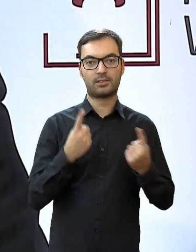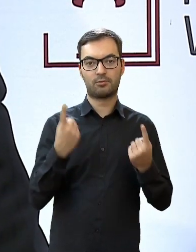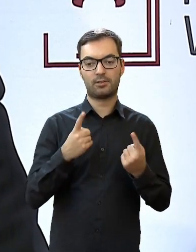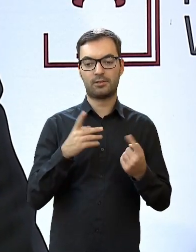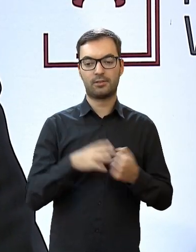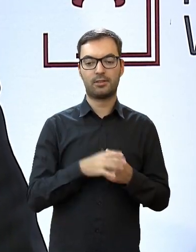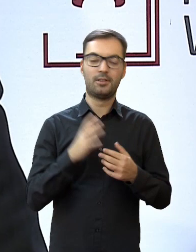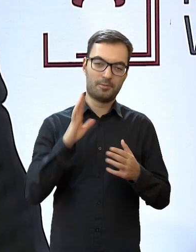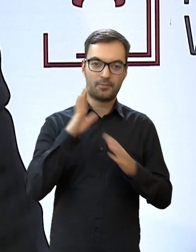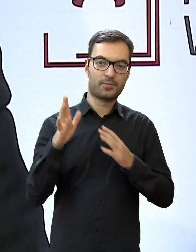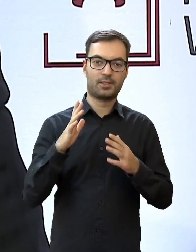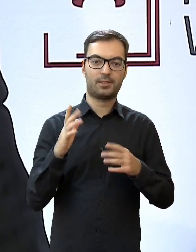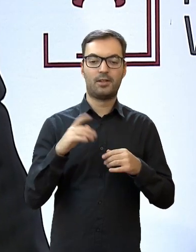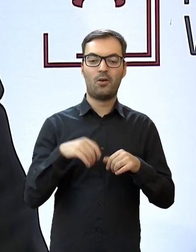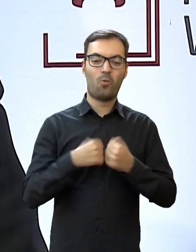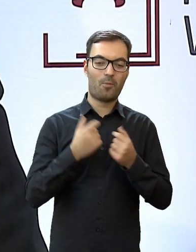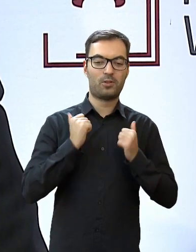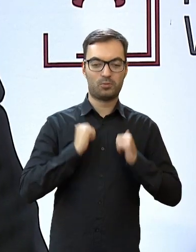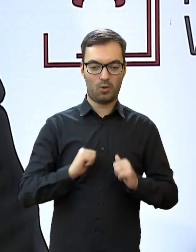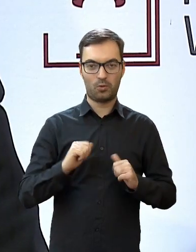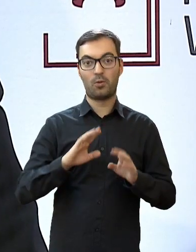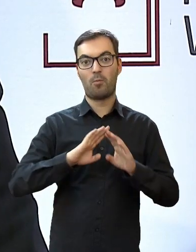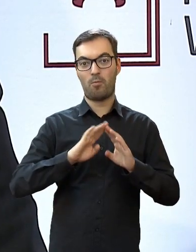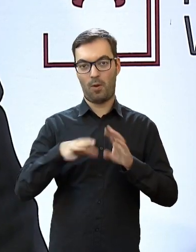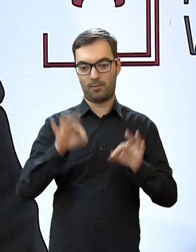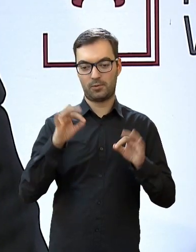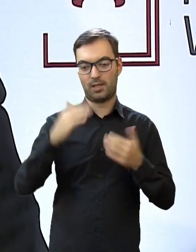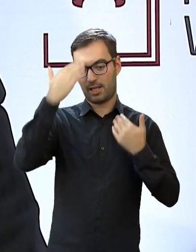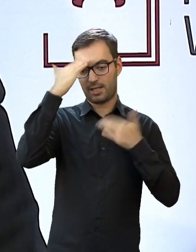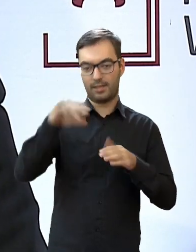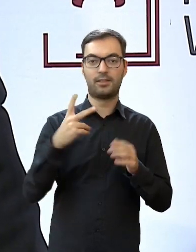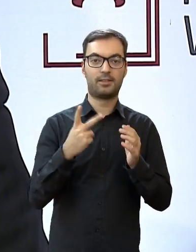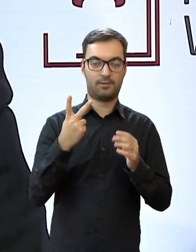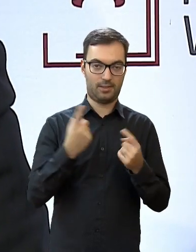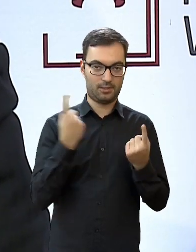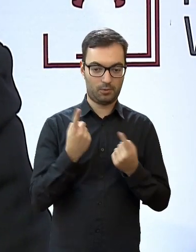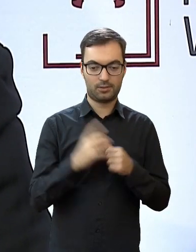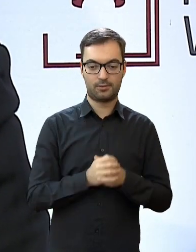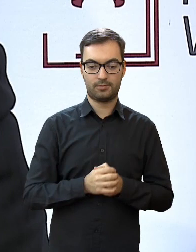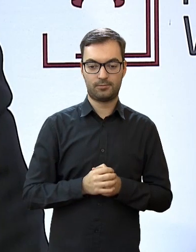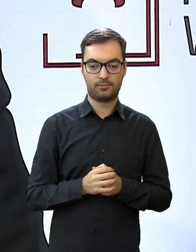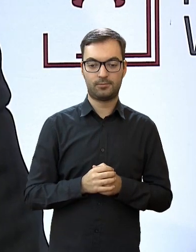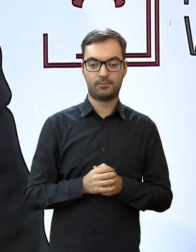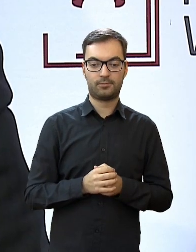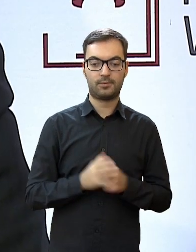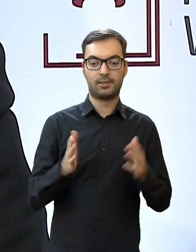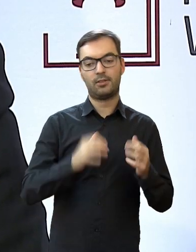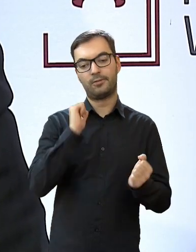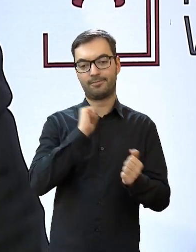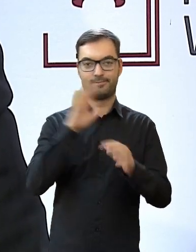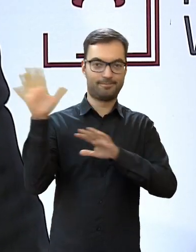zakłócanie spokoju w nocy już powyborczej, w Katowicach były dwa takie przypadki, dalej uszkadzanie